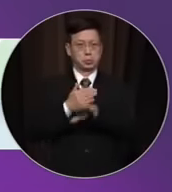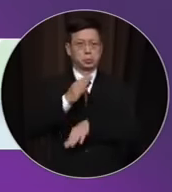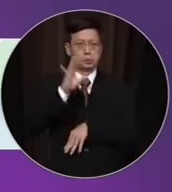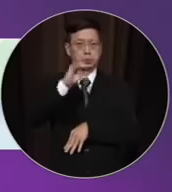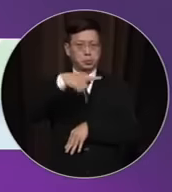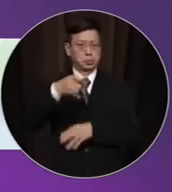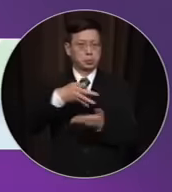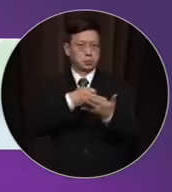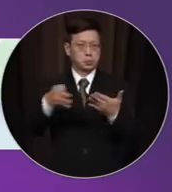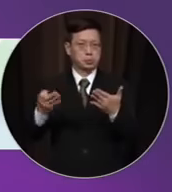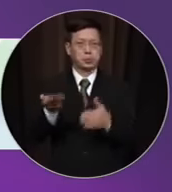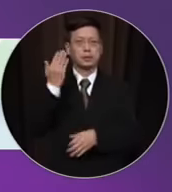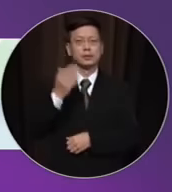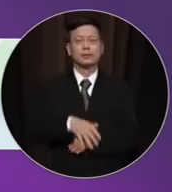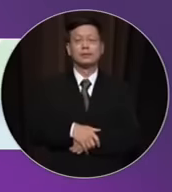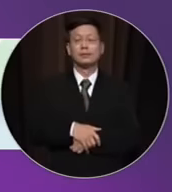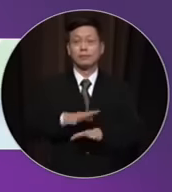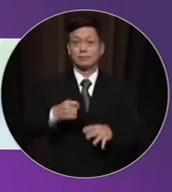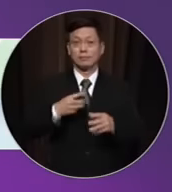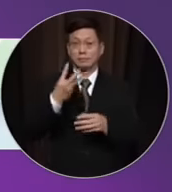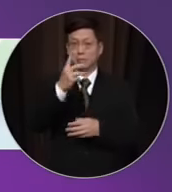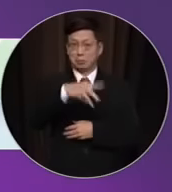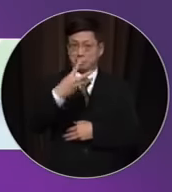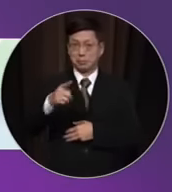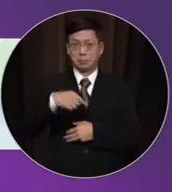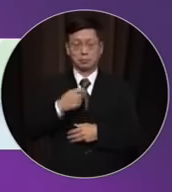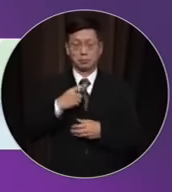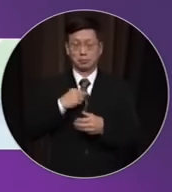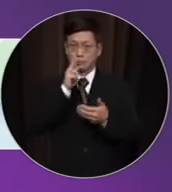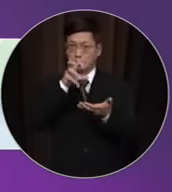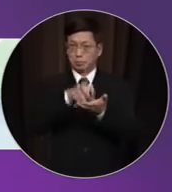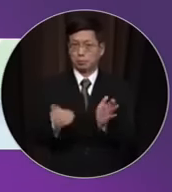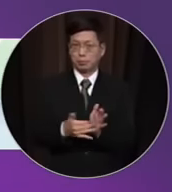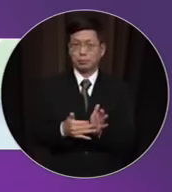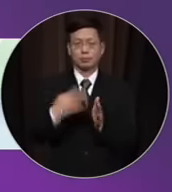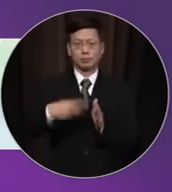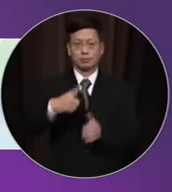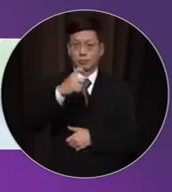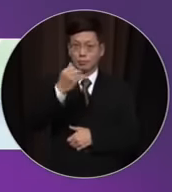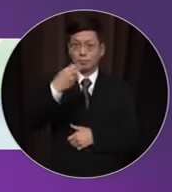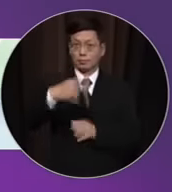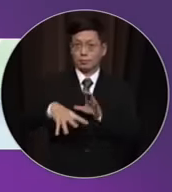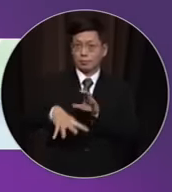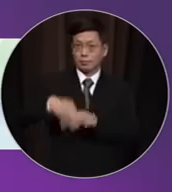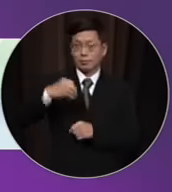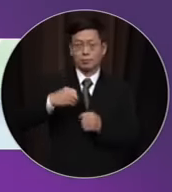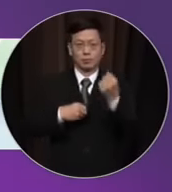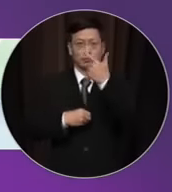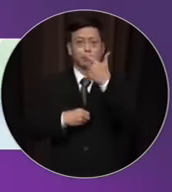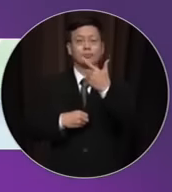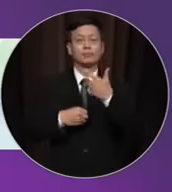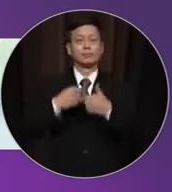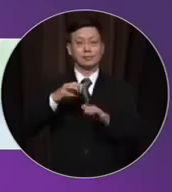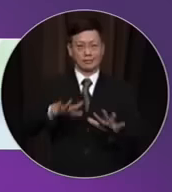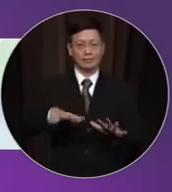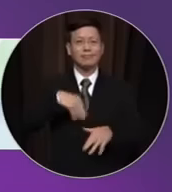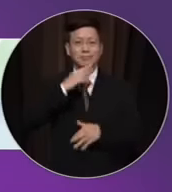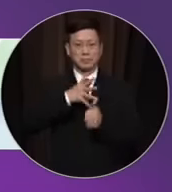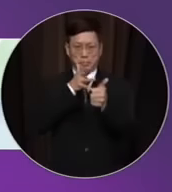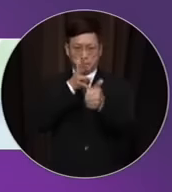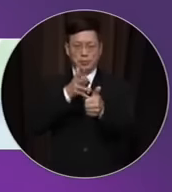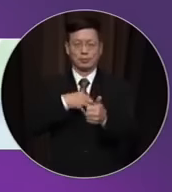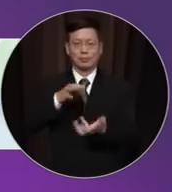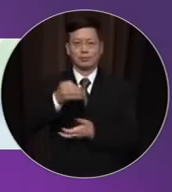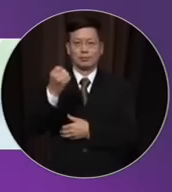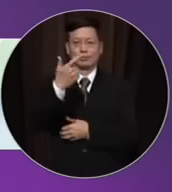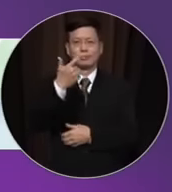1000人的联署。在三党代表的见证之下，再从这69个问题当中抽出6个题目，也就是今天主要